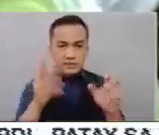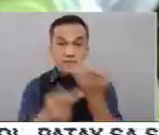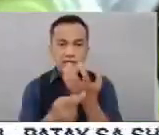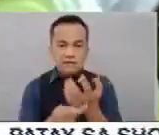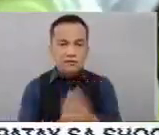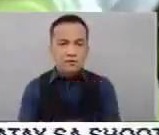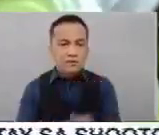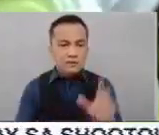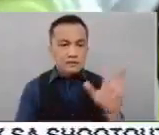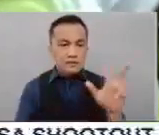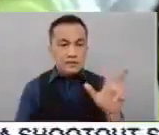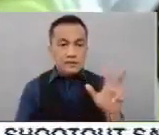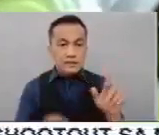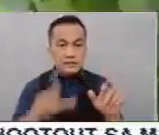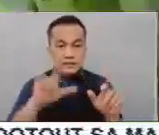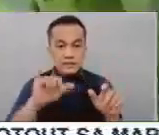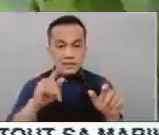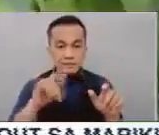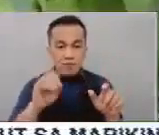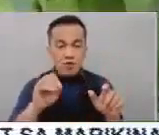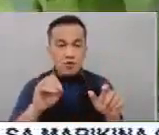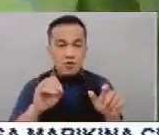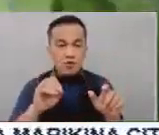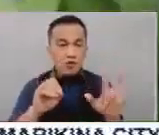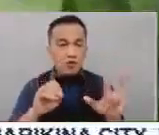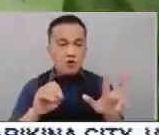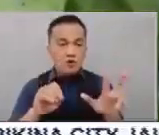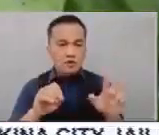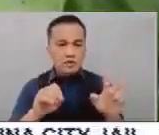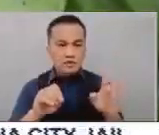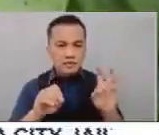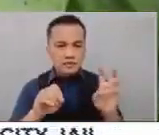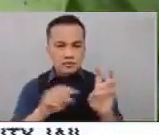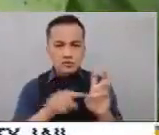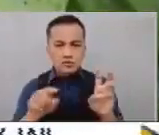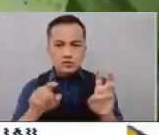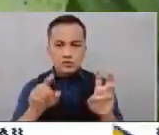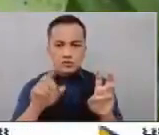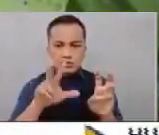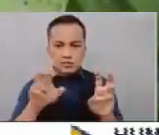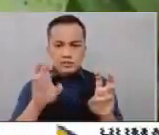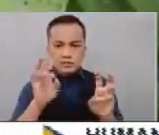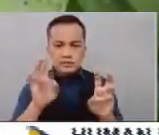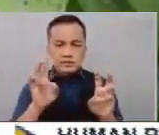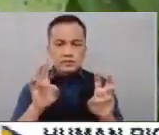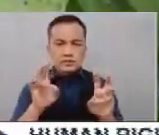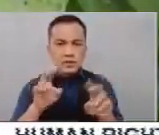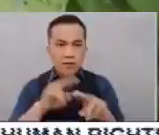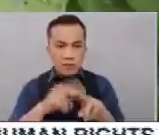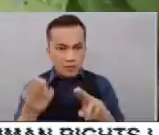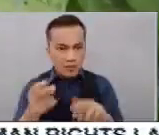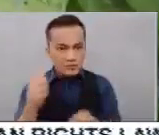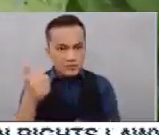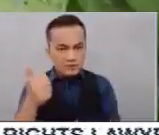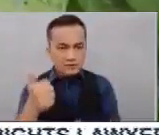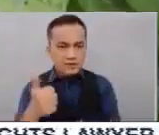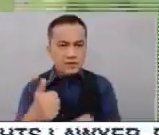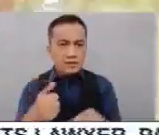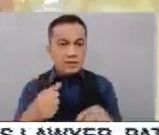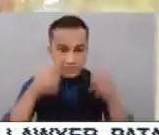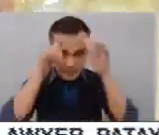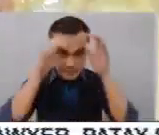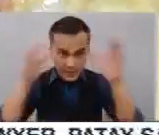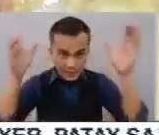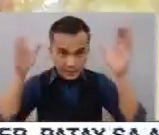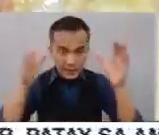tinaas niyan, ano? 200 to 250 pesos per kilo. Ang pechay bagyo, doble rin ang itinaas. Yan ay